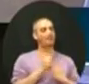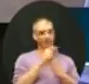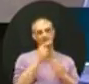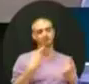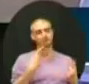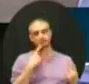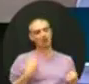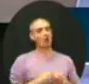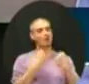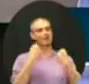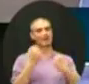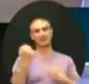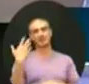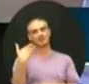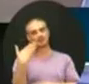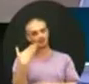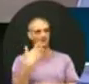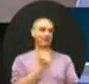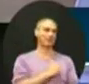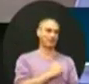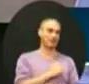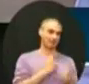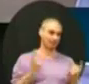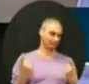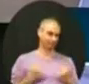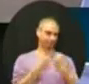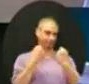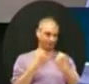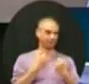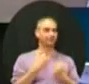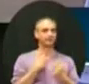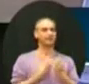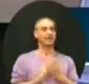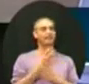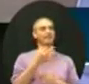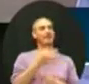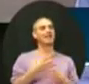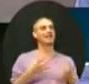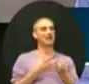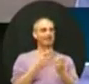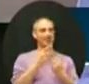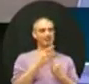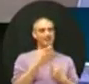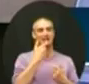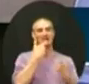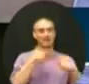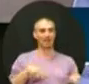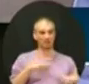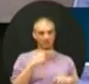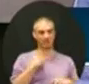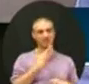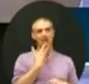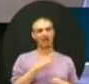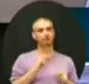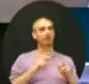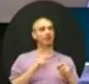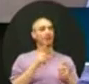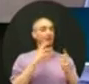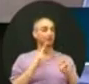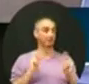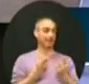ומדינה. אני עוסק בזה המון המון שנים. במקביל אני הקמתי גרעין חברתי בקירת יובל, אני היום רב של קהילה שם